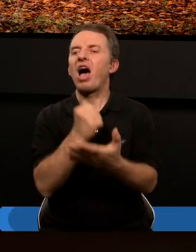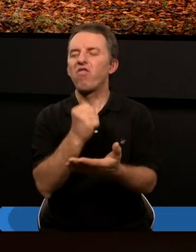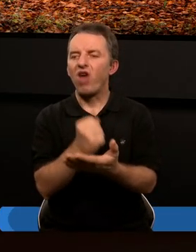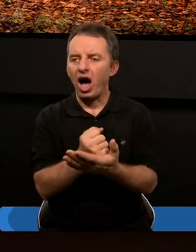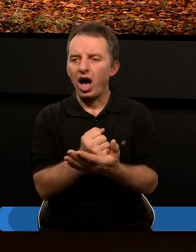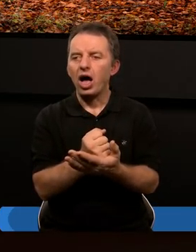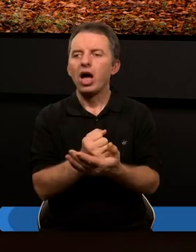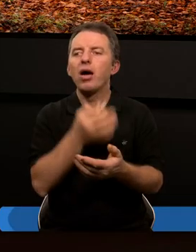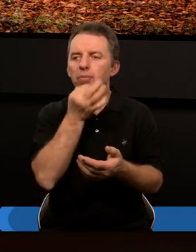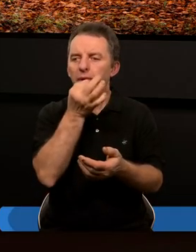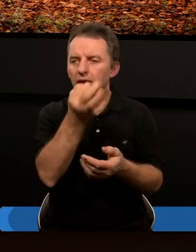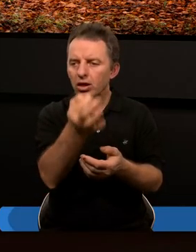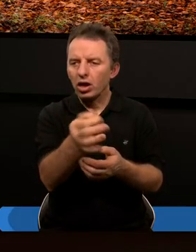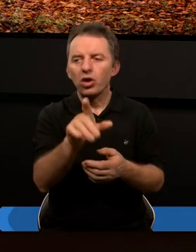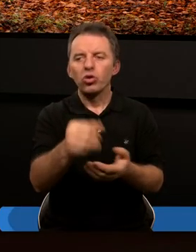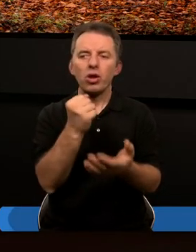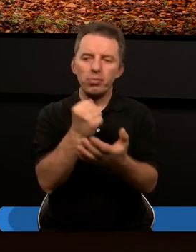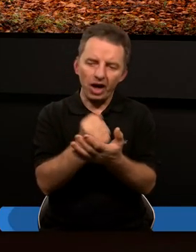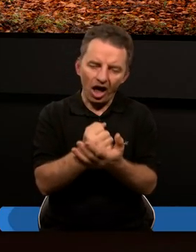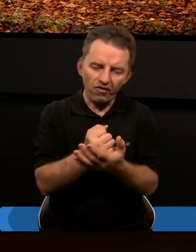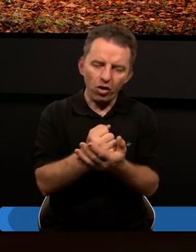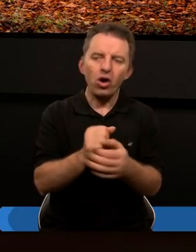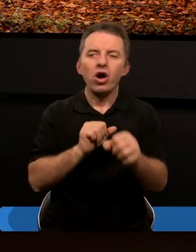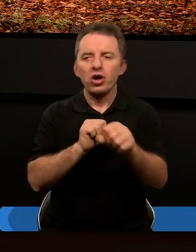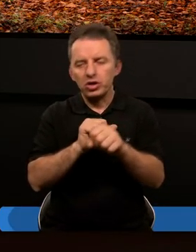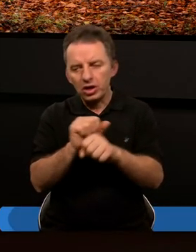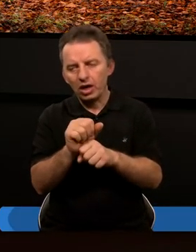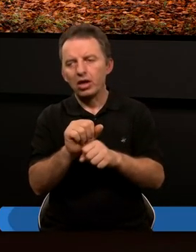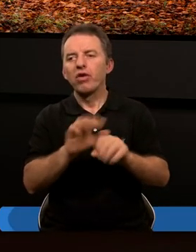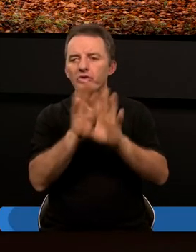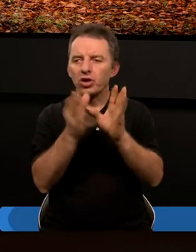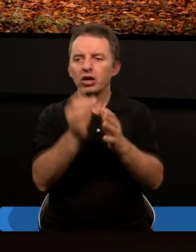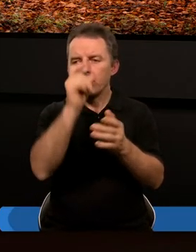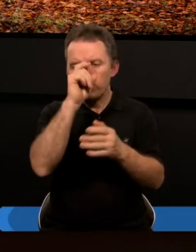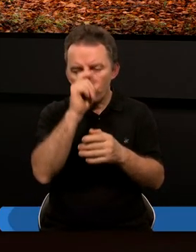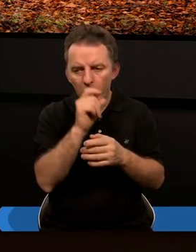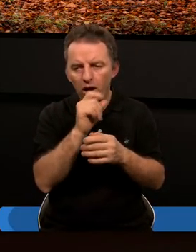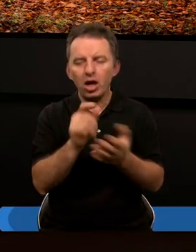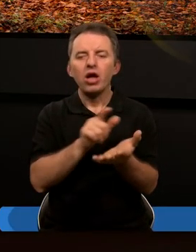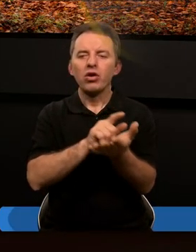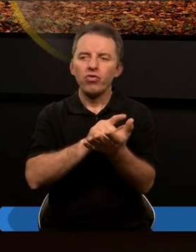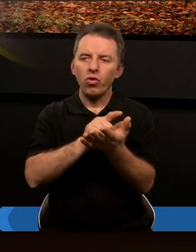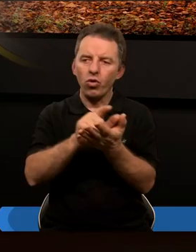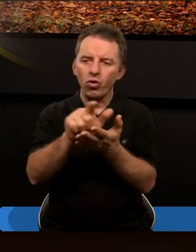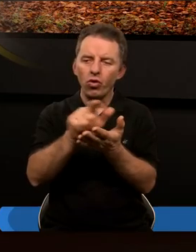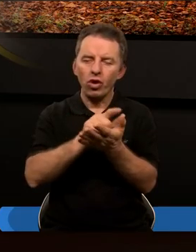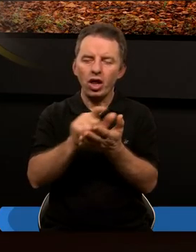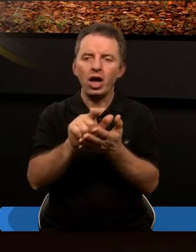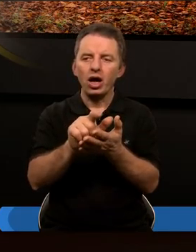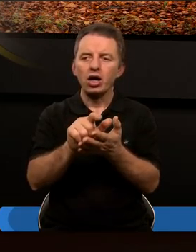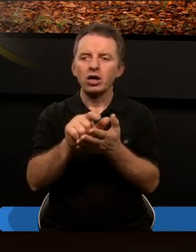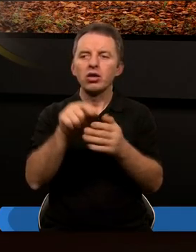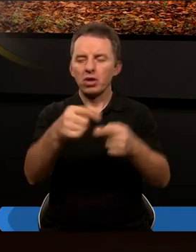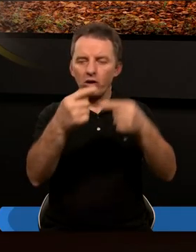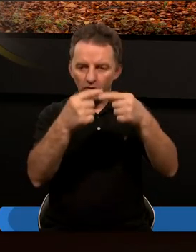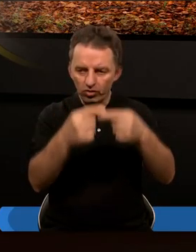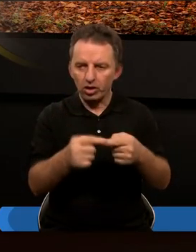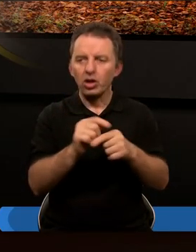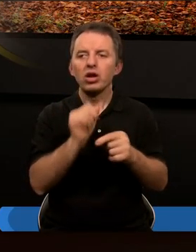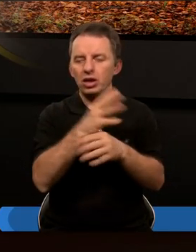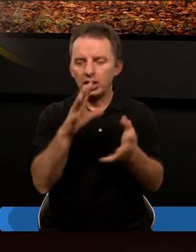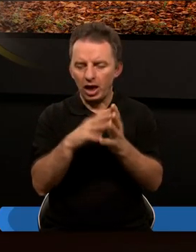Pojawia się pytanie, czy rzeczywiście prawo jest wszelkim złem. W XII wierszu VII rozdziału jest napisane, że